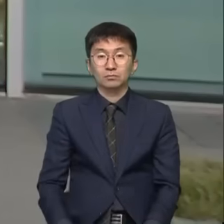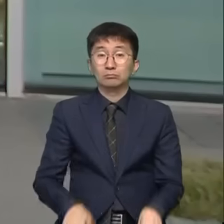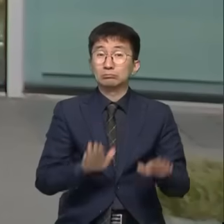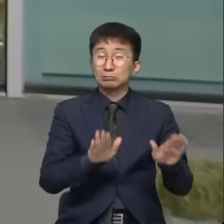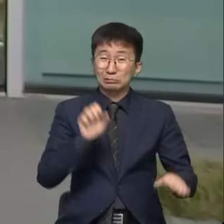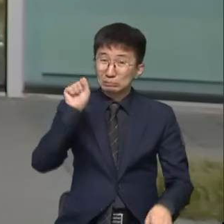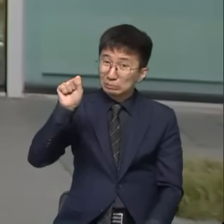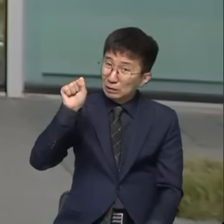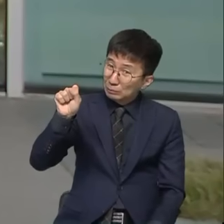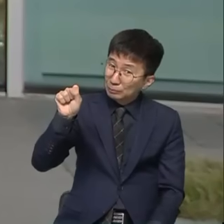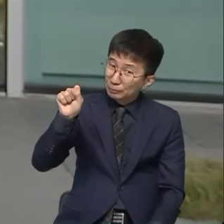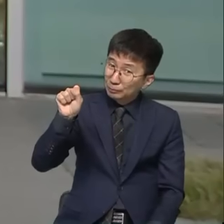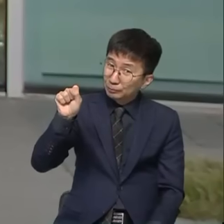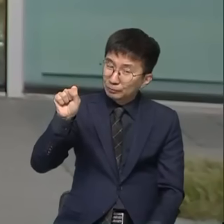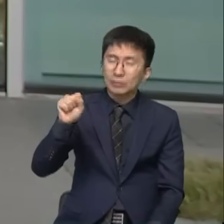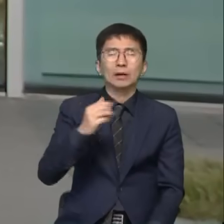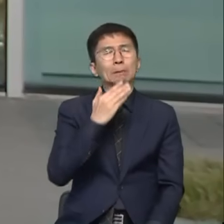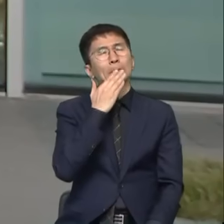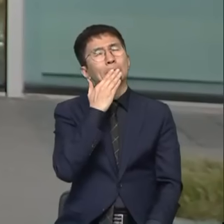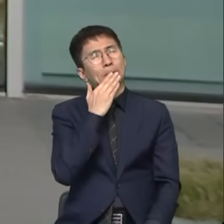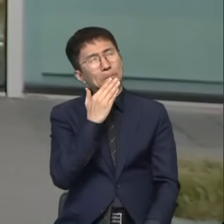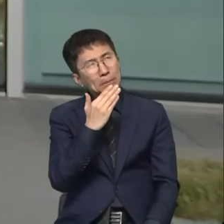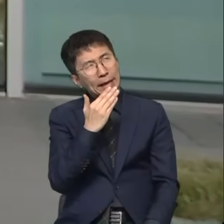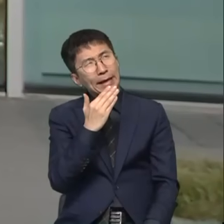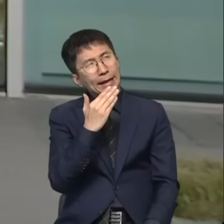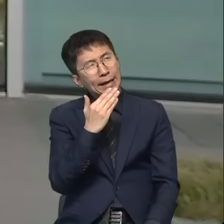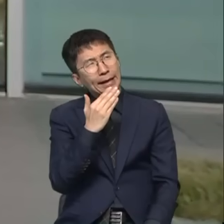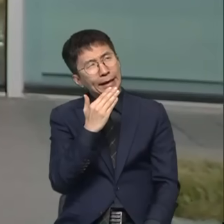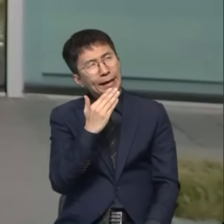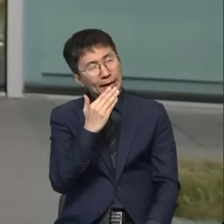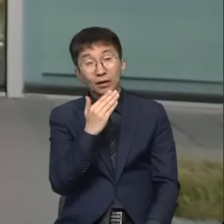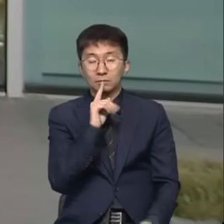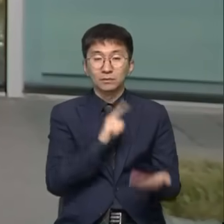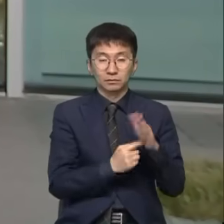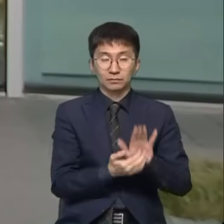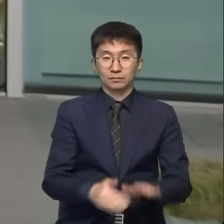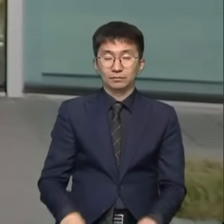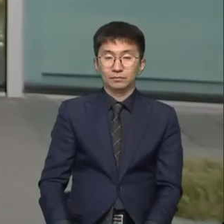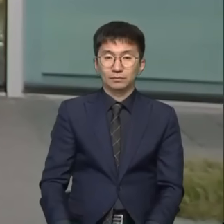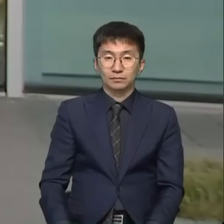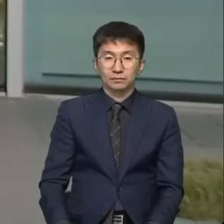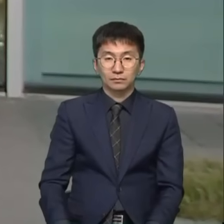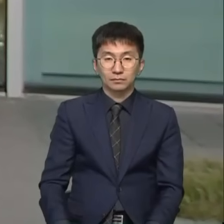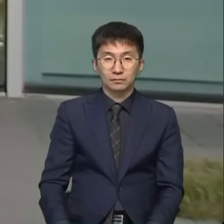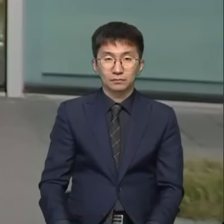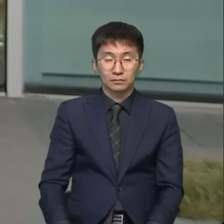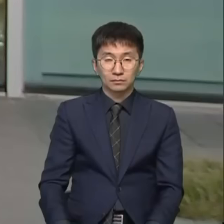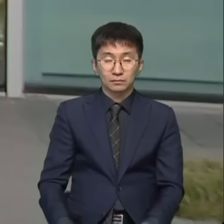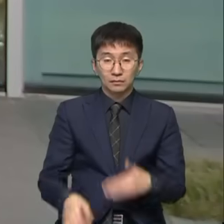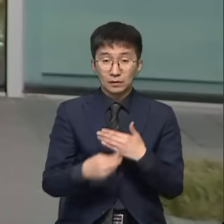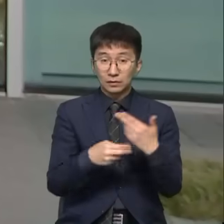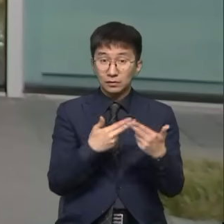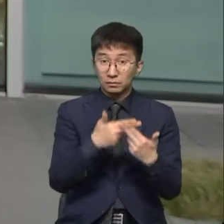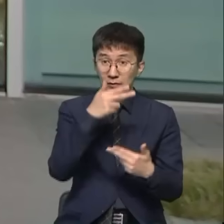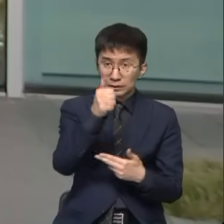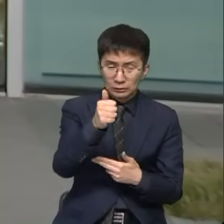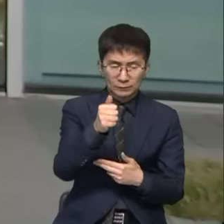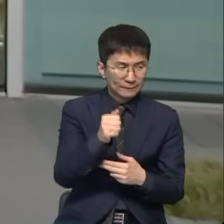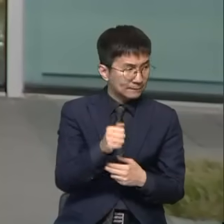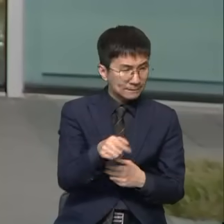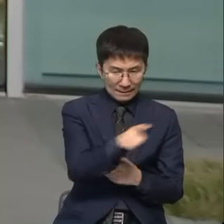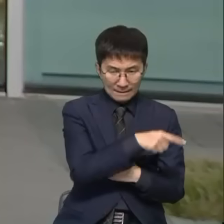현재로서는 파업도 할 수 있다 정도의 선언은 나올 수도 있어 보입니다. 이필수 의사협회 회장도 총력 대응 가능성을 내비쳤기